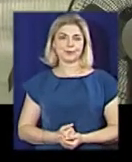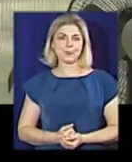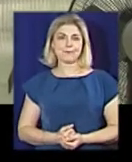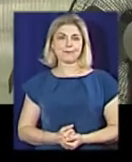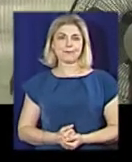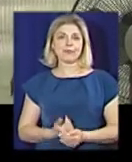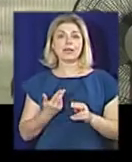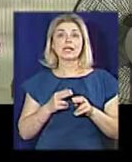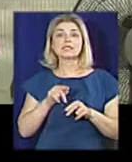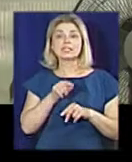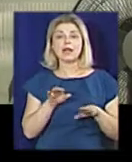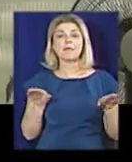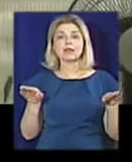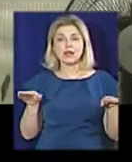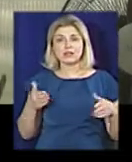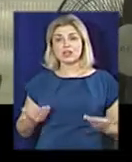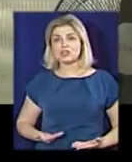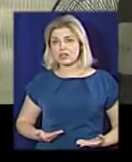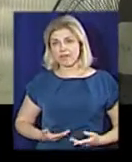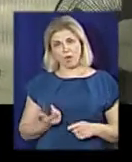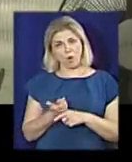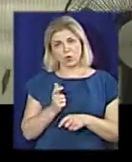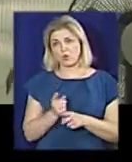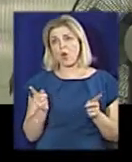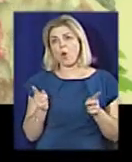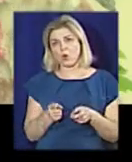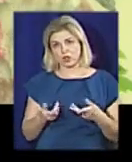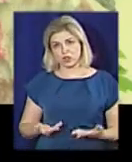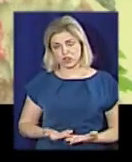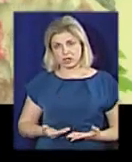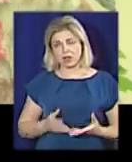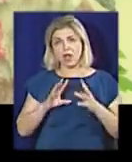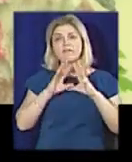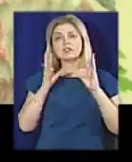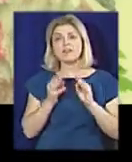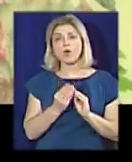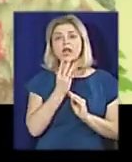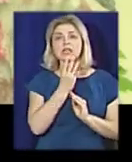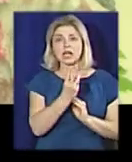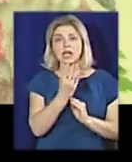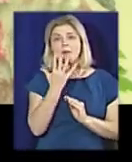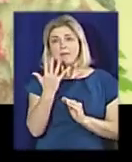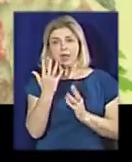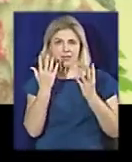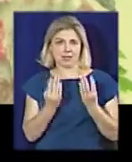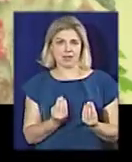Але цей метелик живе дуже коротке життя, всього 3-5 днів.